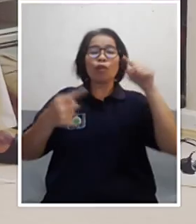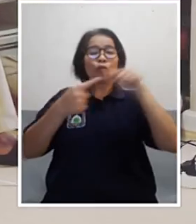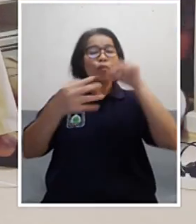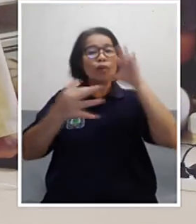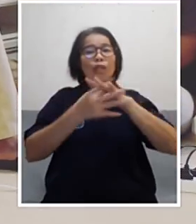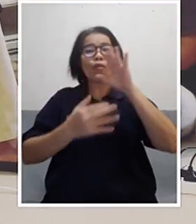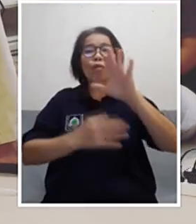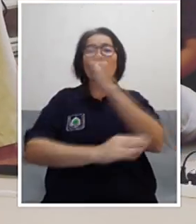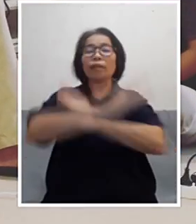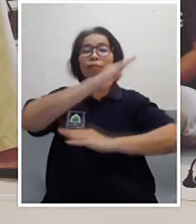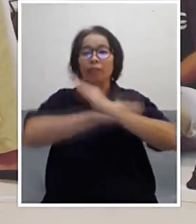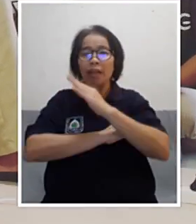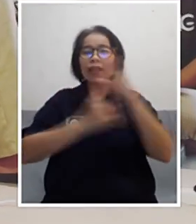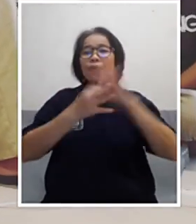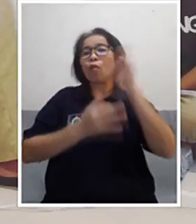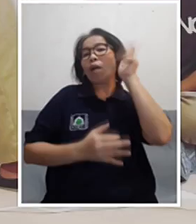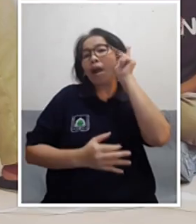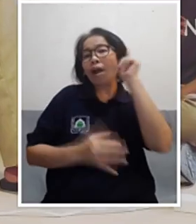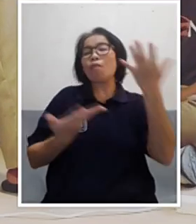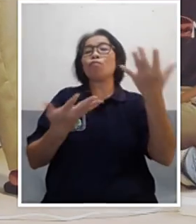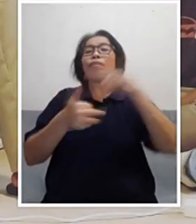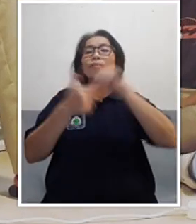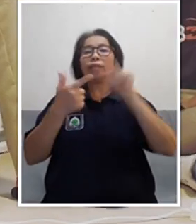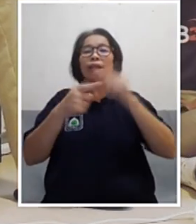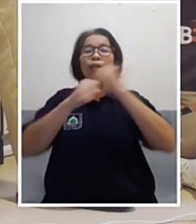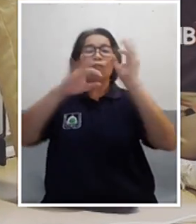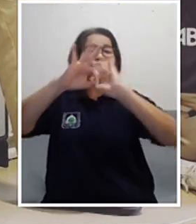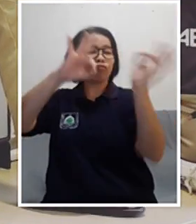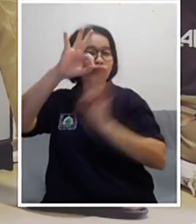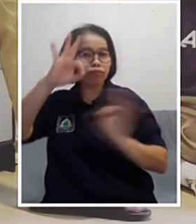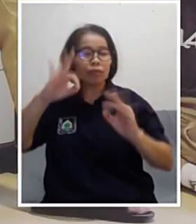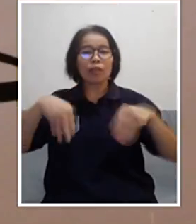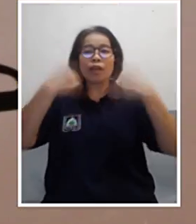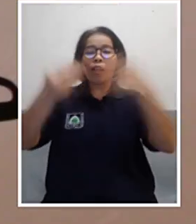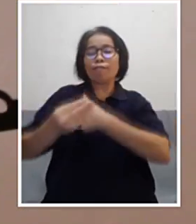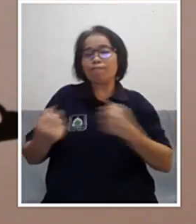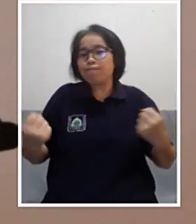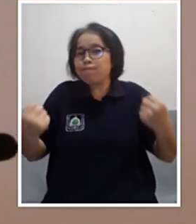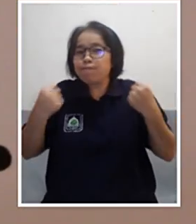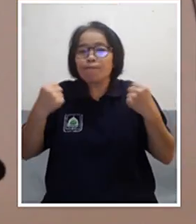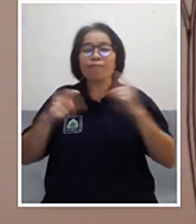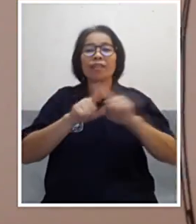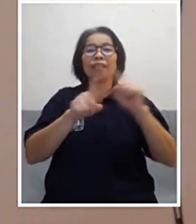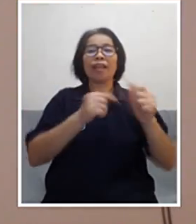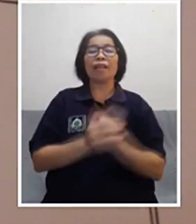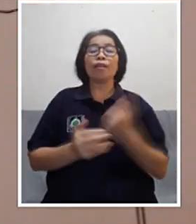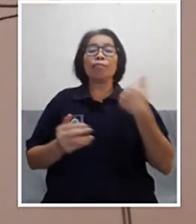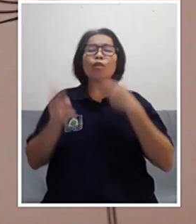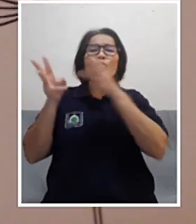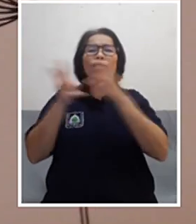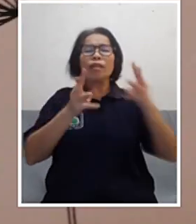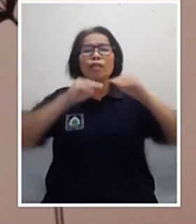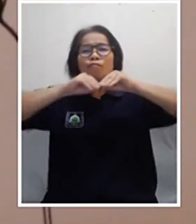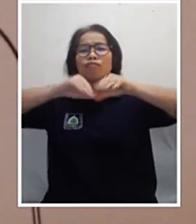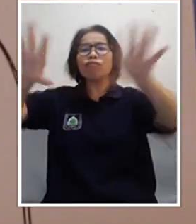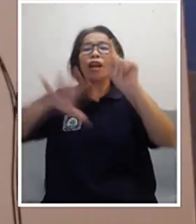เป็นการให้ข่าวสารเกี่ยวกับคนพิการเป็นการสร้างเนื้อหาแรงบันดาลใจเกี่ยวกับคนพิการครับช่องทางการเผยแพร่หลักๆก็จะอยู่ที่